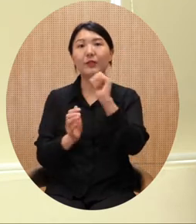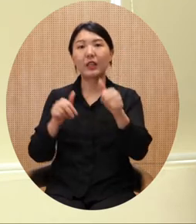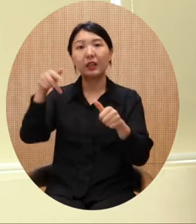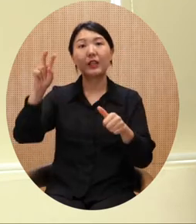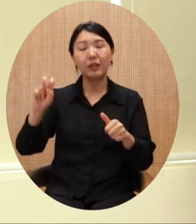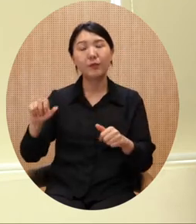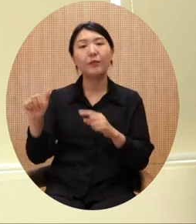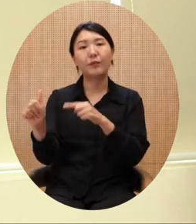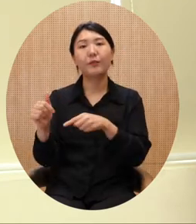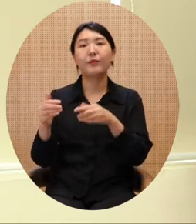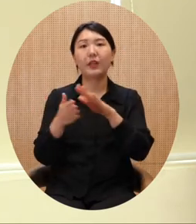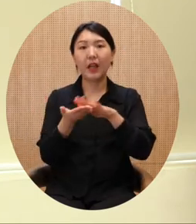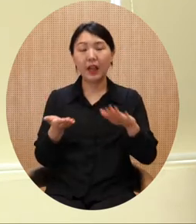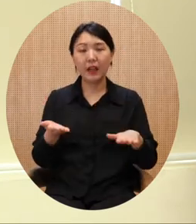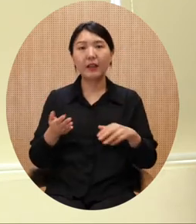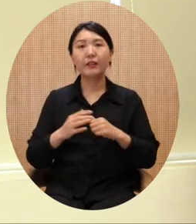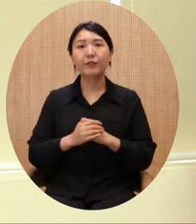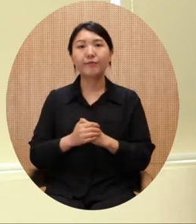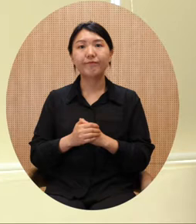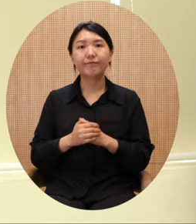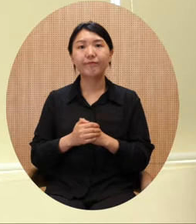김동민입니다.